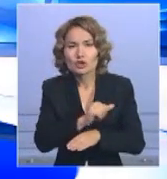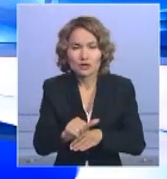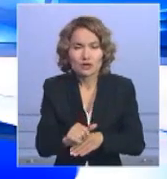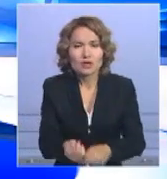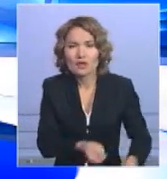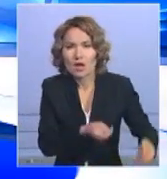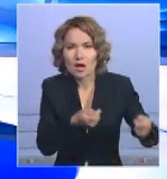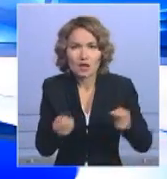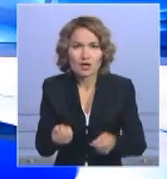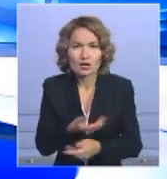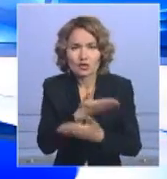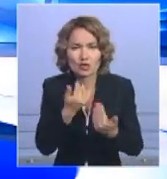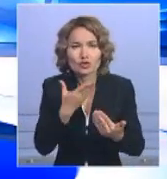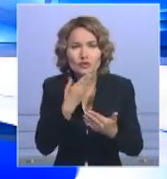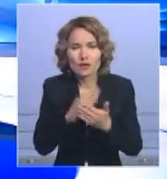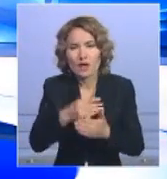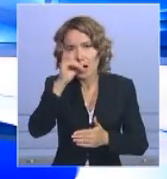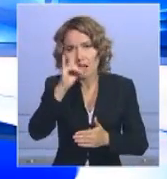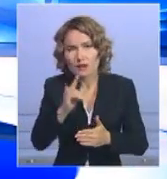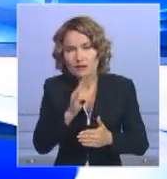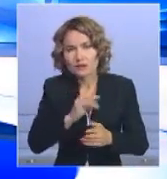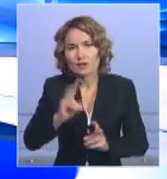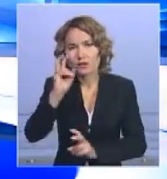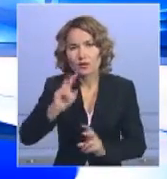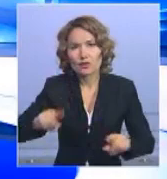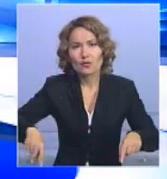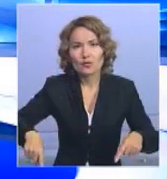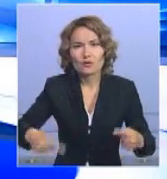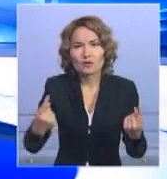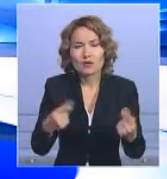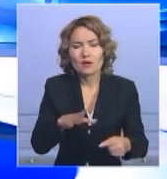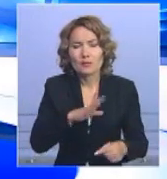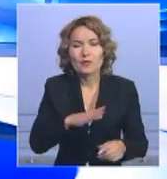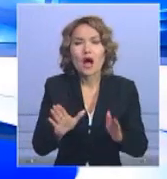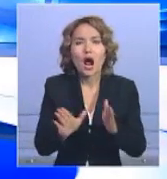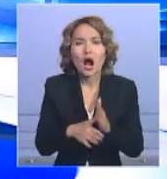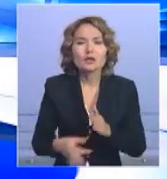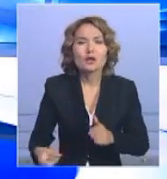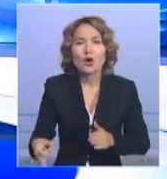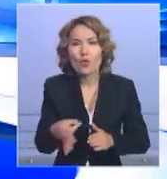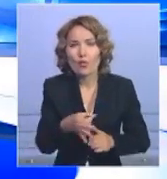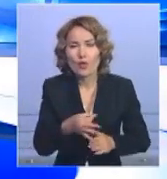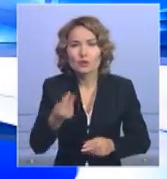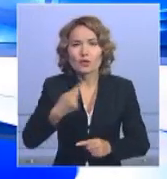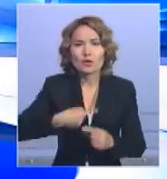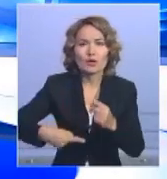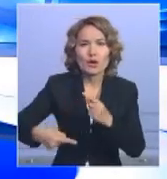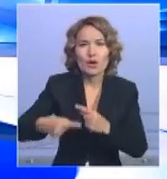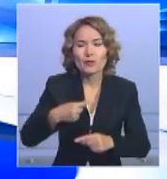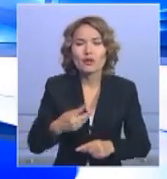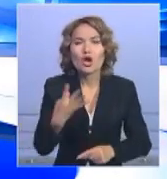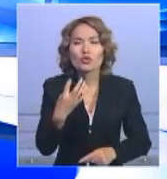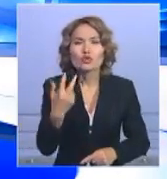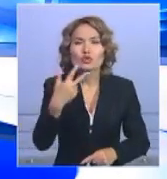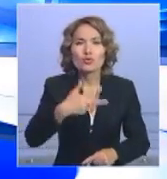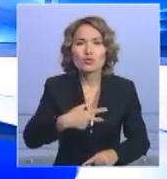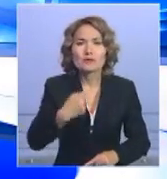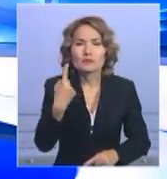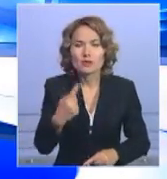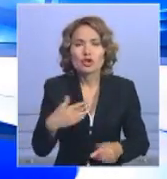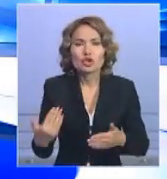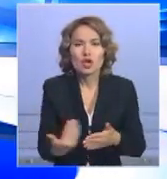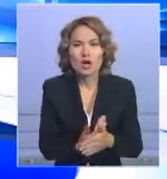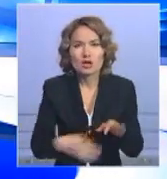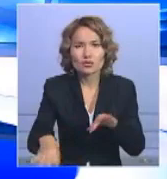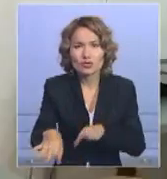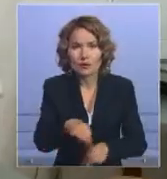үлес қосып жүр. Соңғы 5 жылда мұнайлы өлкедегі шағын және орта бизнес саласында 431 жаңа жоба қолға алынған.